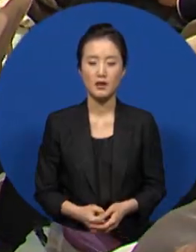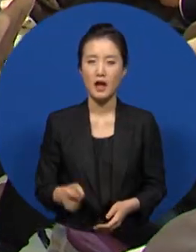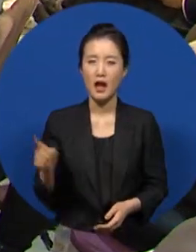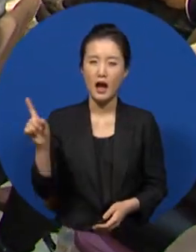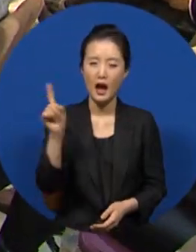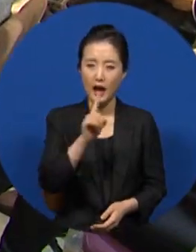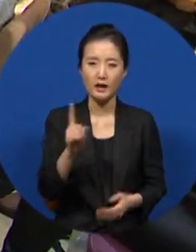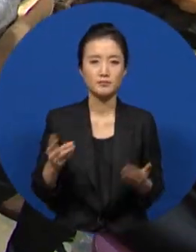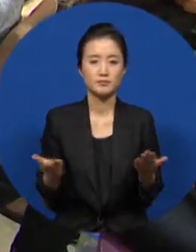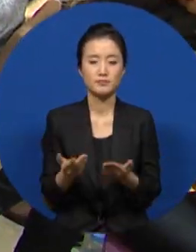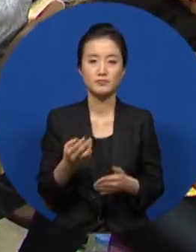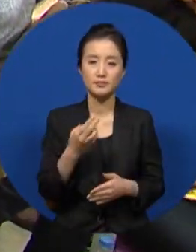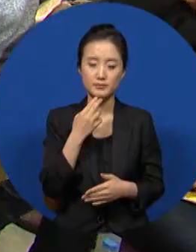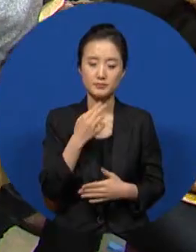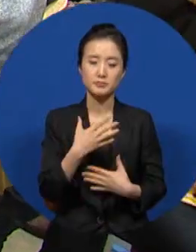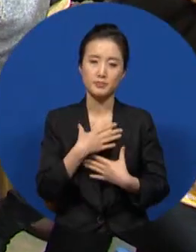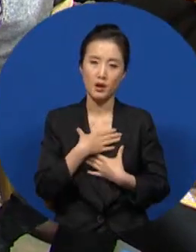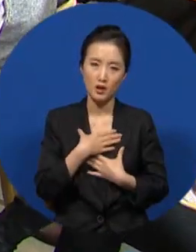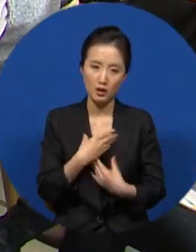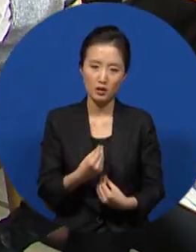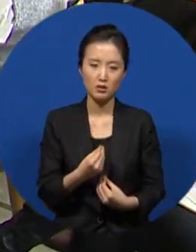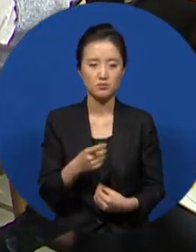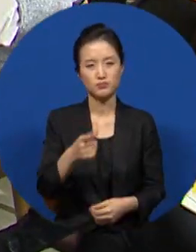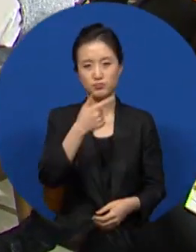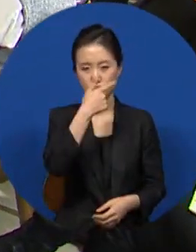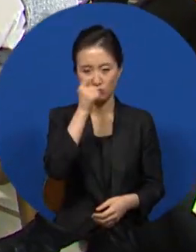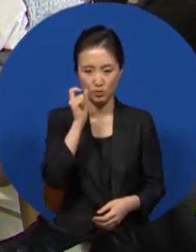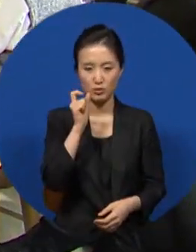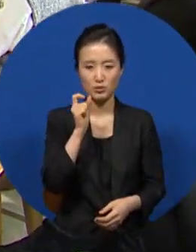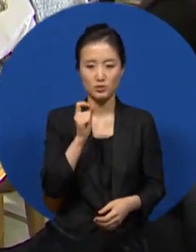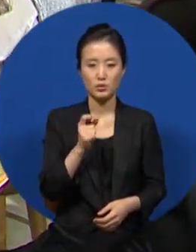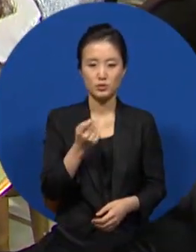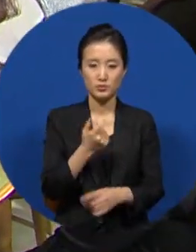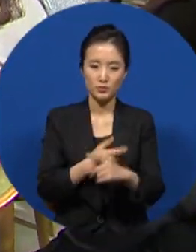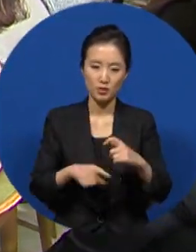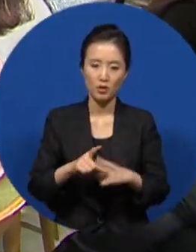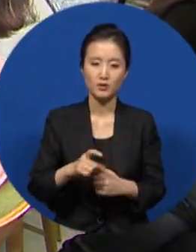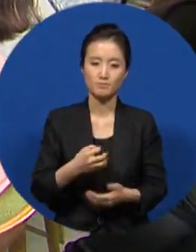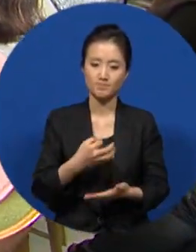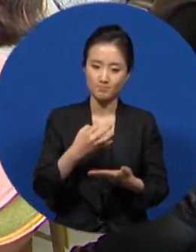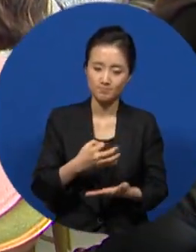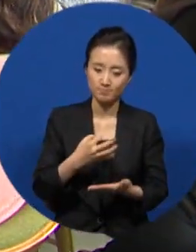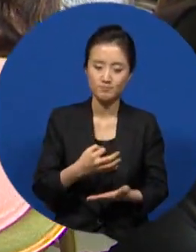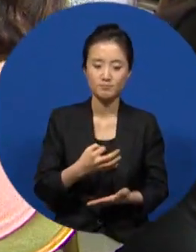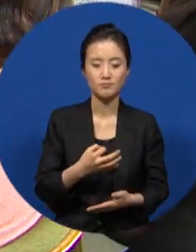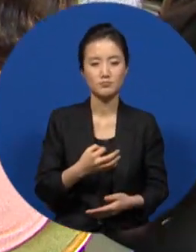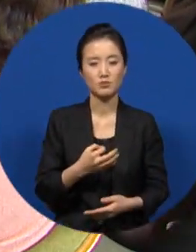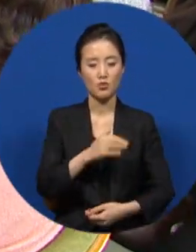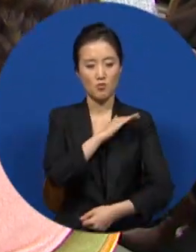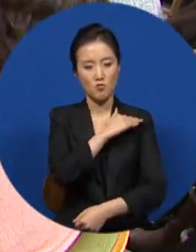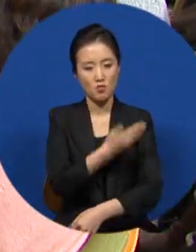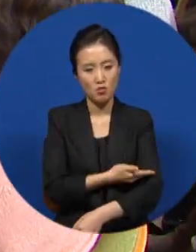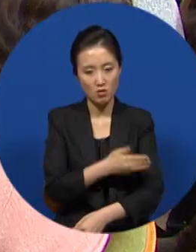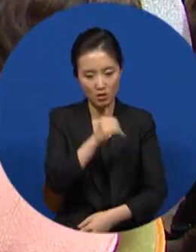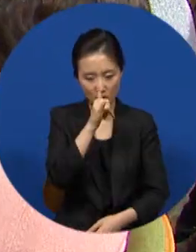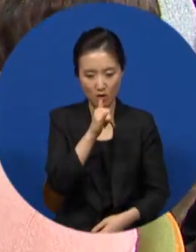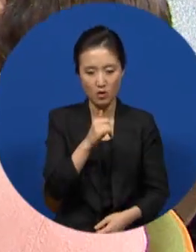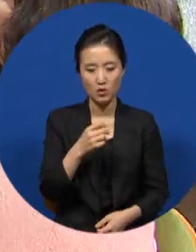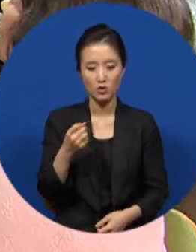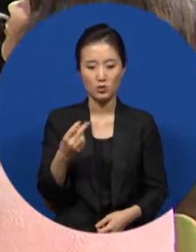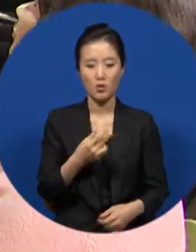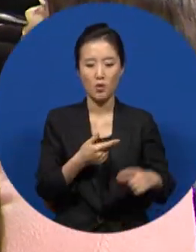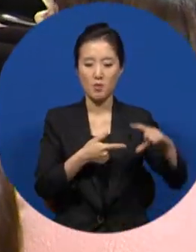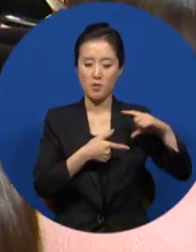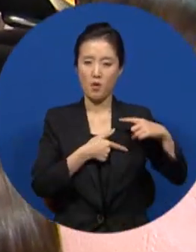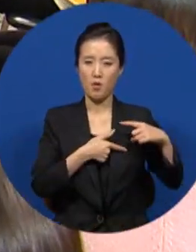평안하기만 한 게 아니라 금전적으로 좀 여유가 있고 그리고 또 권력을 행사하고 명예가 좀 높아지고